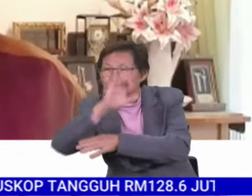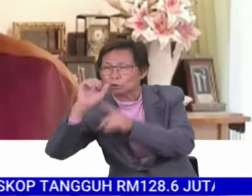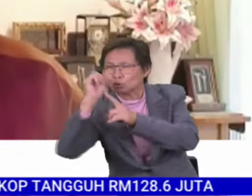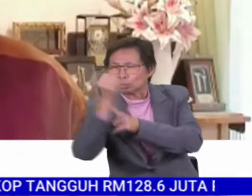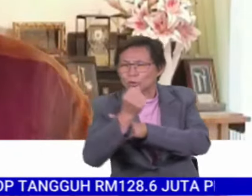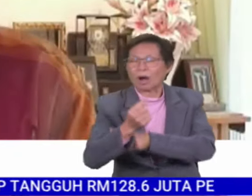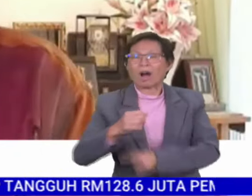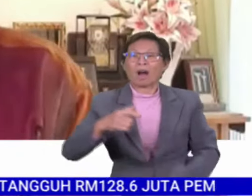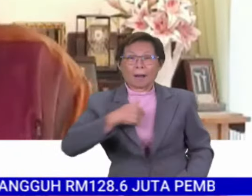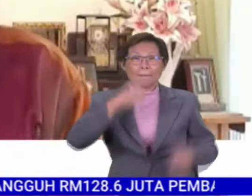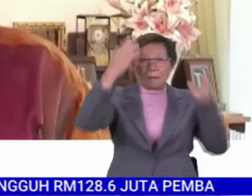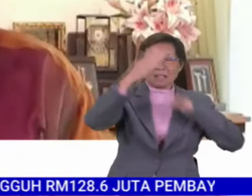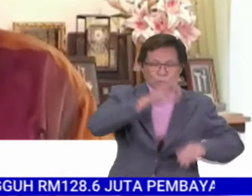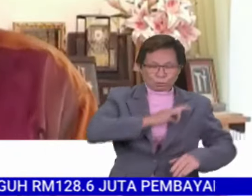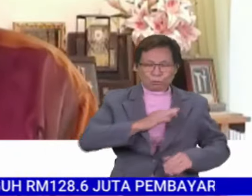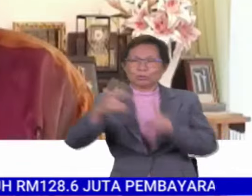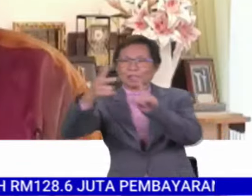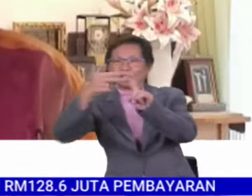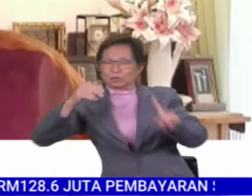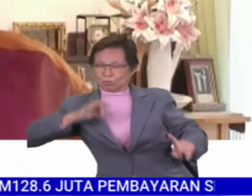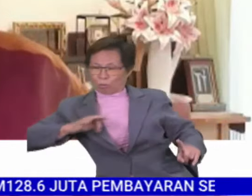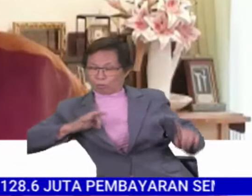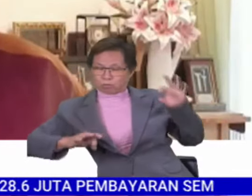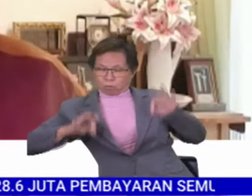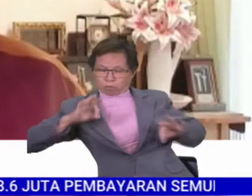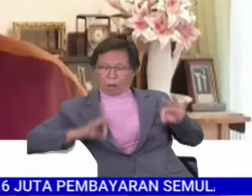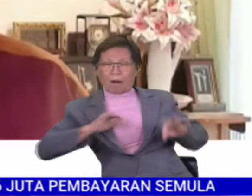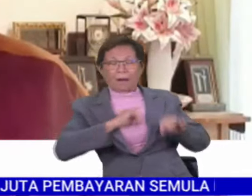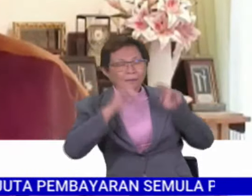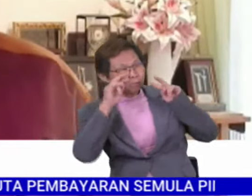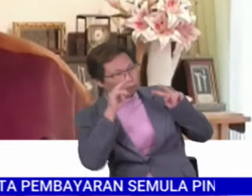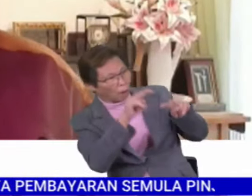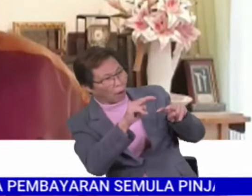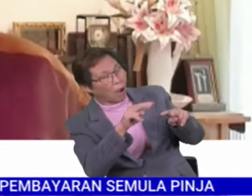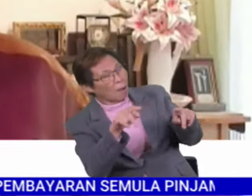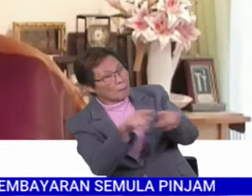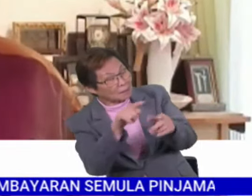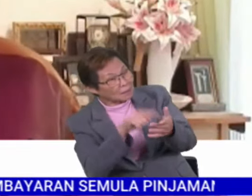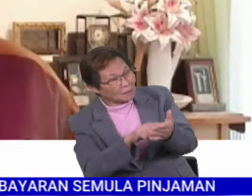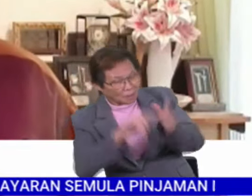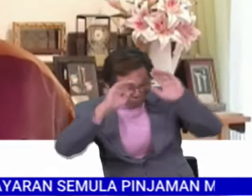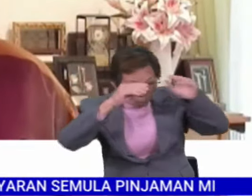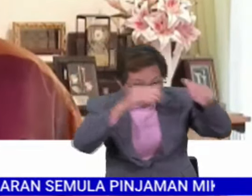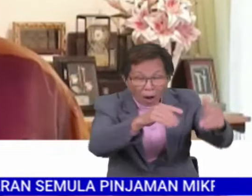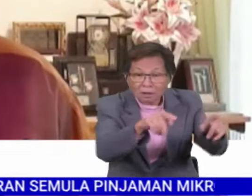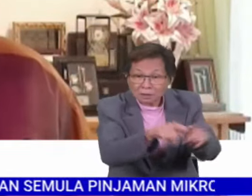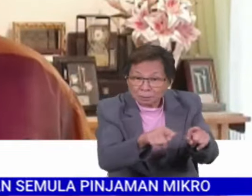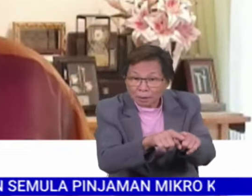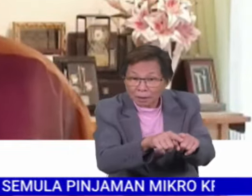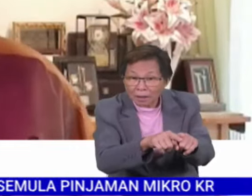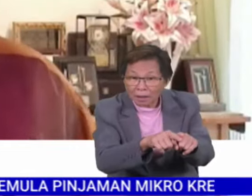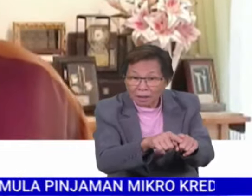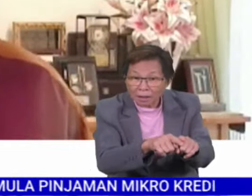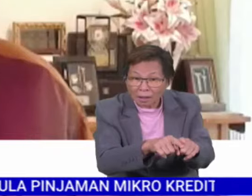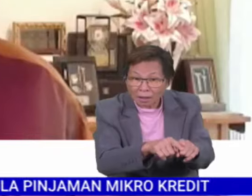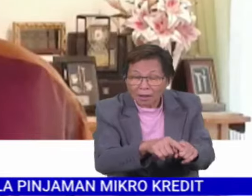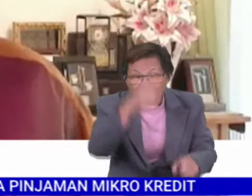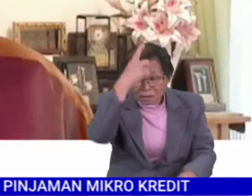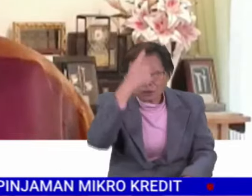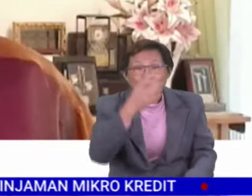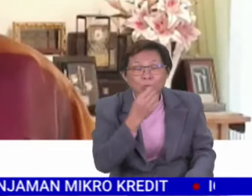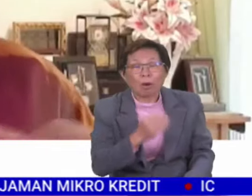situasi menang-menang ini, dan saya pasti pemerhatian seperti ini, keprihatinan seperti ini diambilkan oleh Datuk